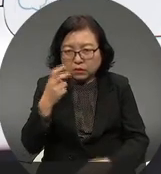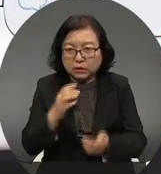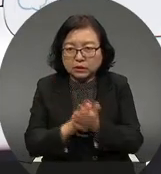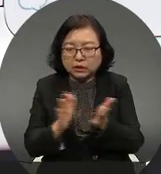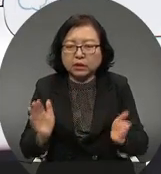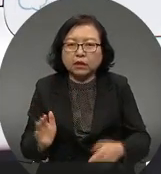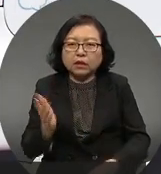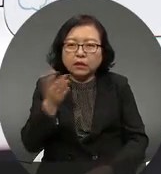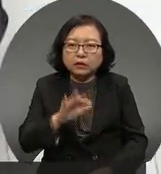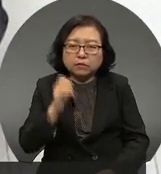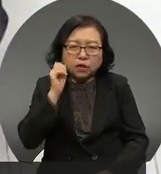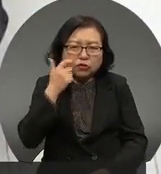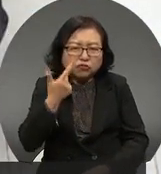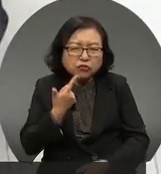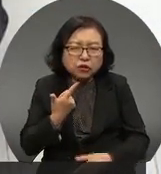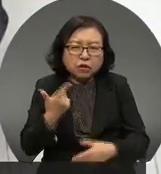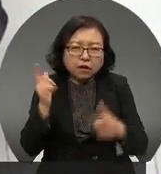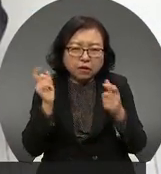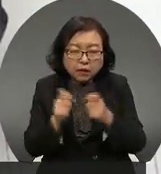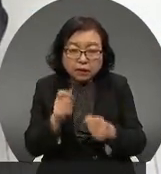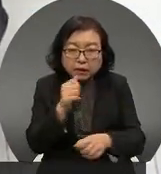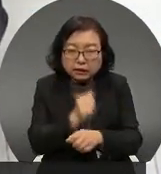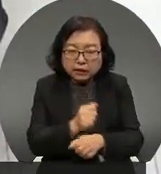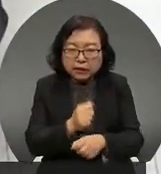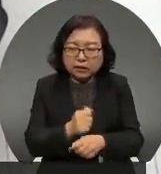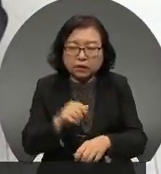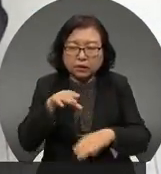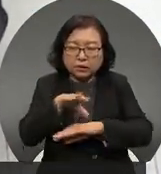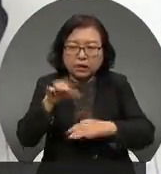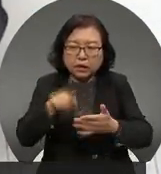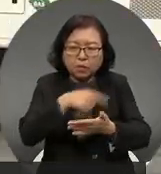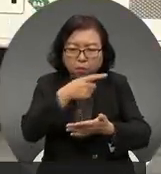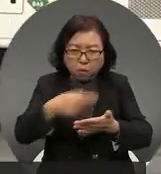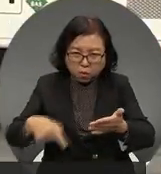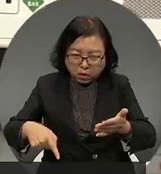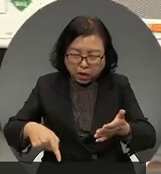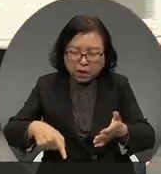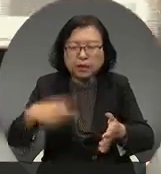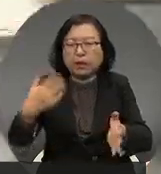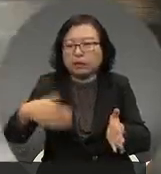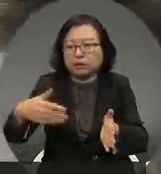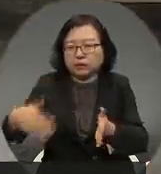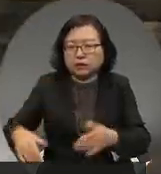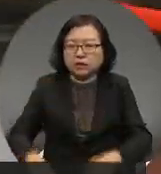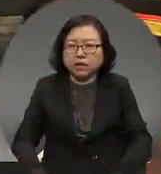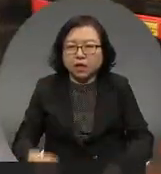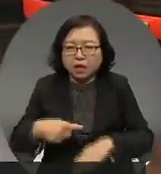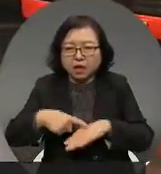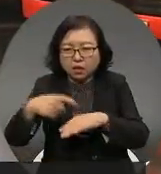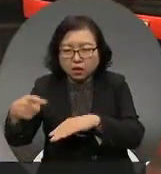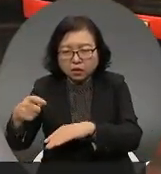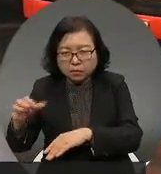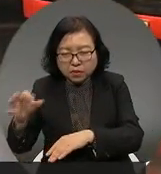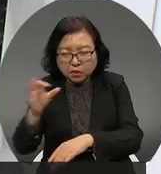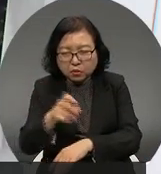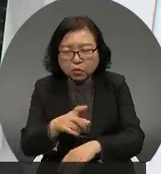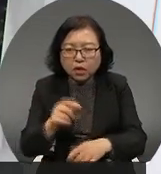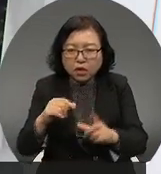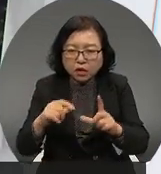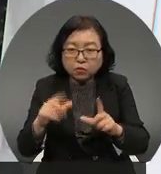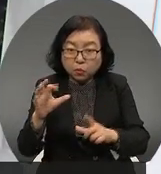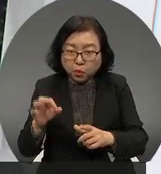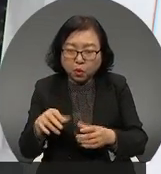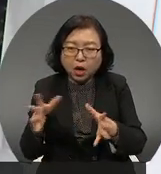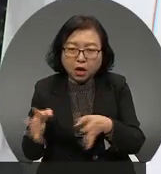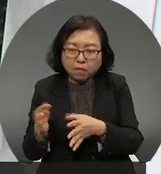반년 가까이 차량 고장에 대한 보상은 진행 중입니다. 견인 비용과 일부 수리비는 합의했지만 수소버스의